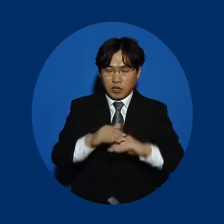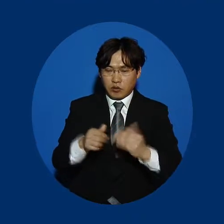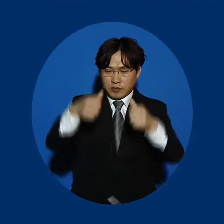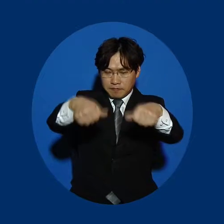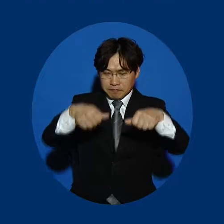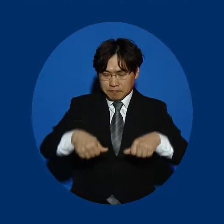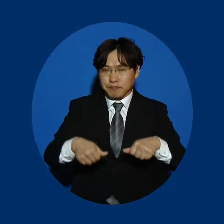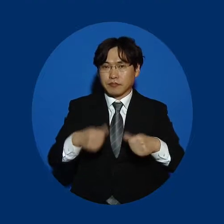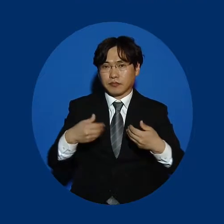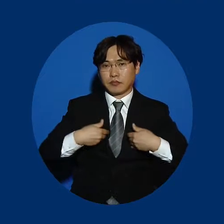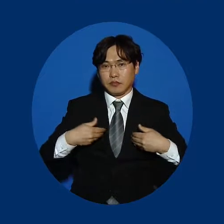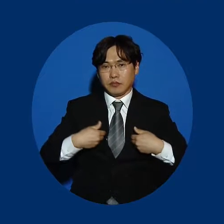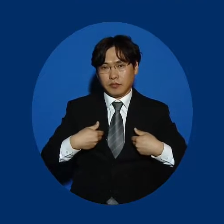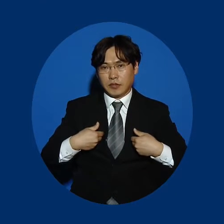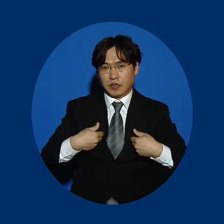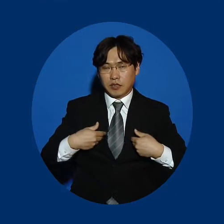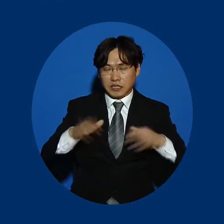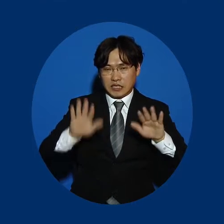비준이 좀 필요합니다.